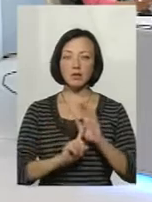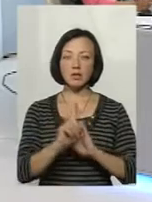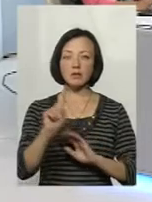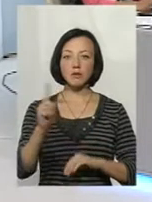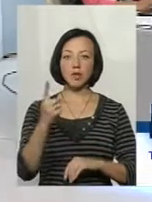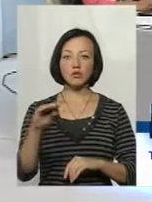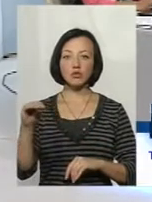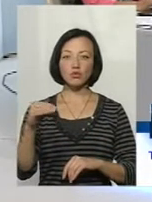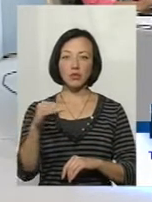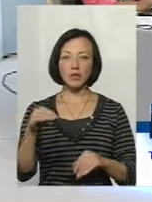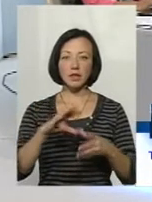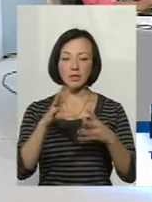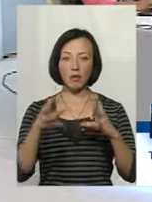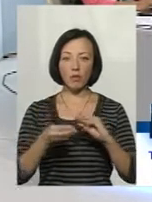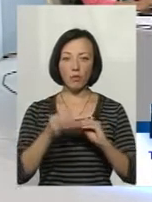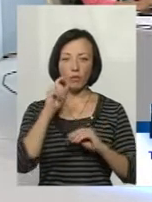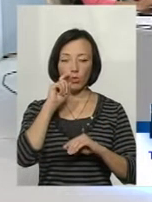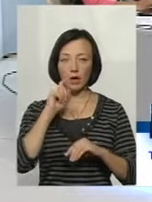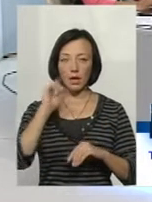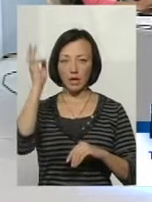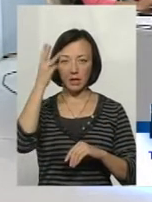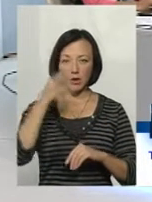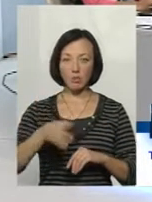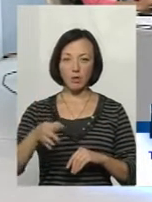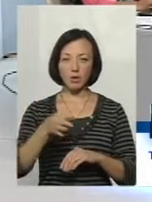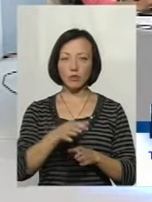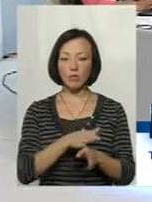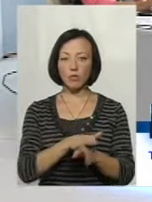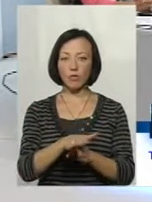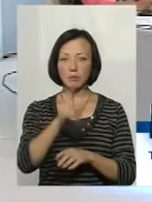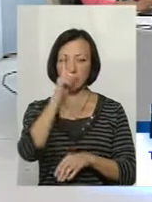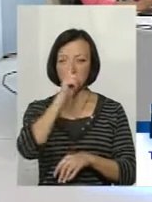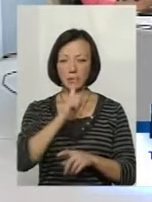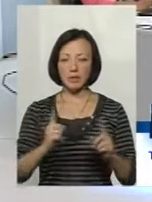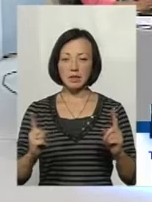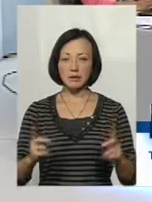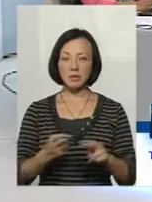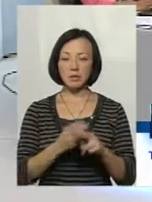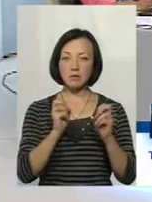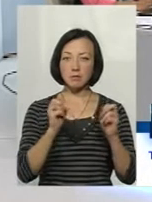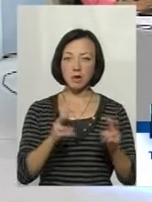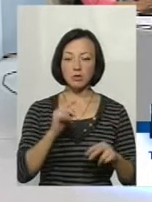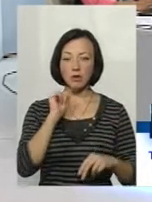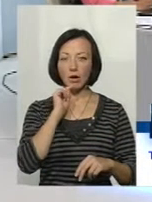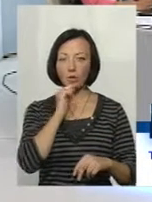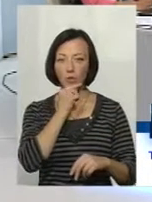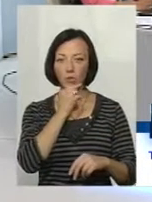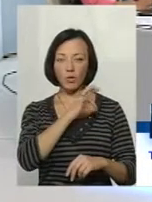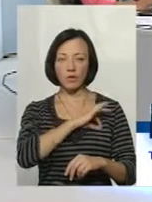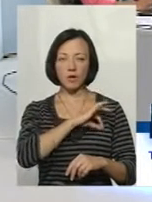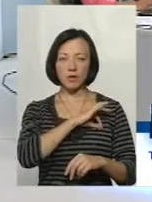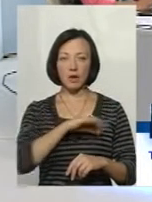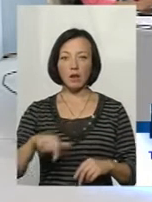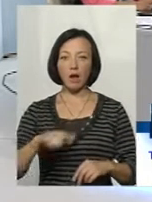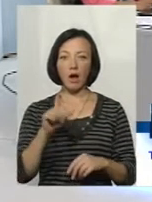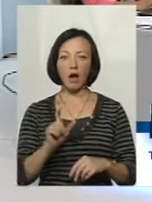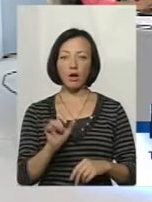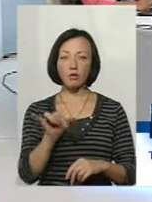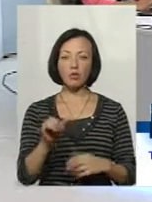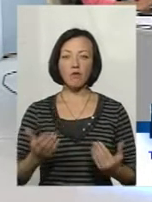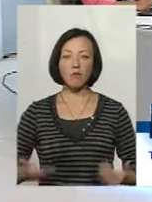жовтня загалом в Україні та й на Хмельниччині проходить місячник безпечного та економного використання газу в